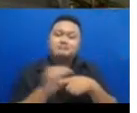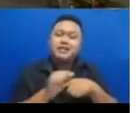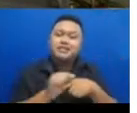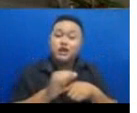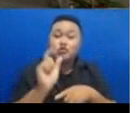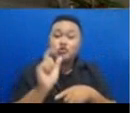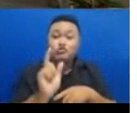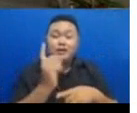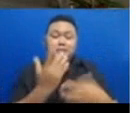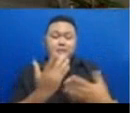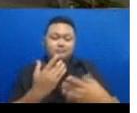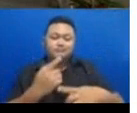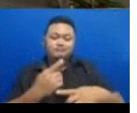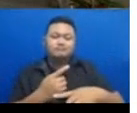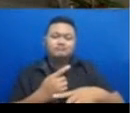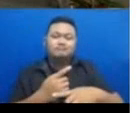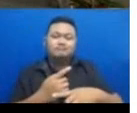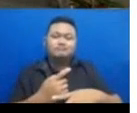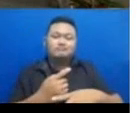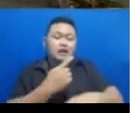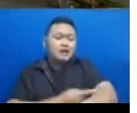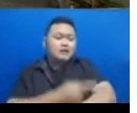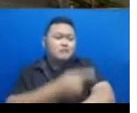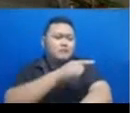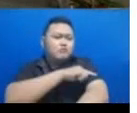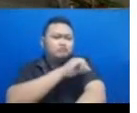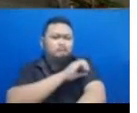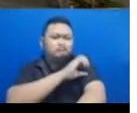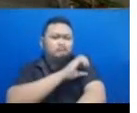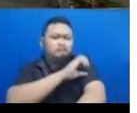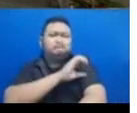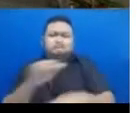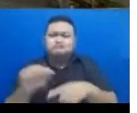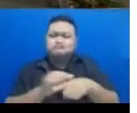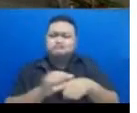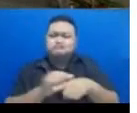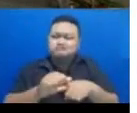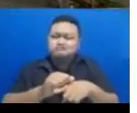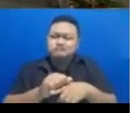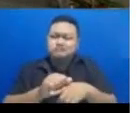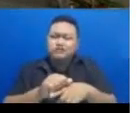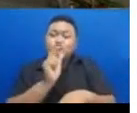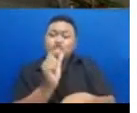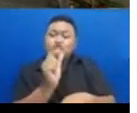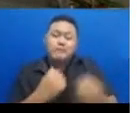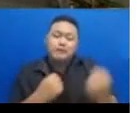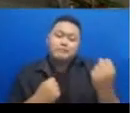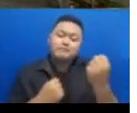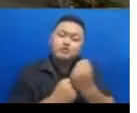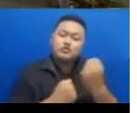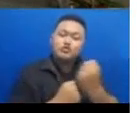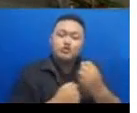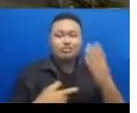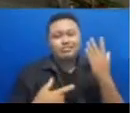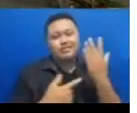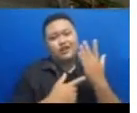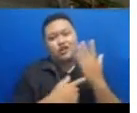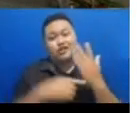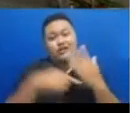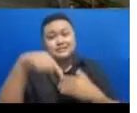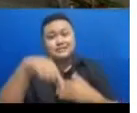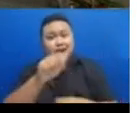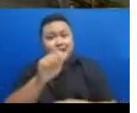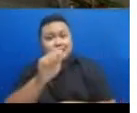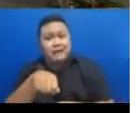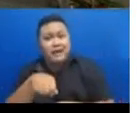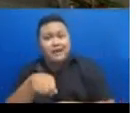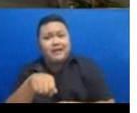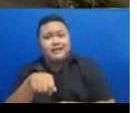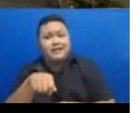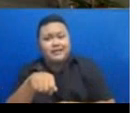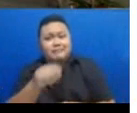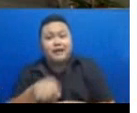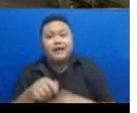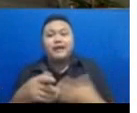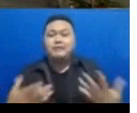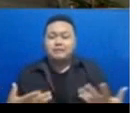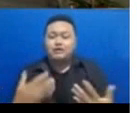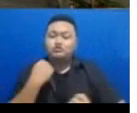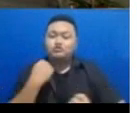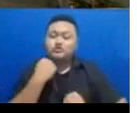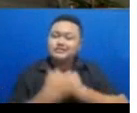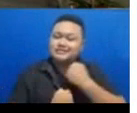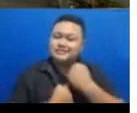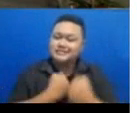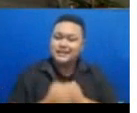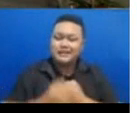meningkatkan kompetensi kemampuan non teknis sebagai pendukung teknologi yang sekarang digunakan dalam kegiatan belajar